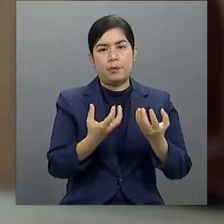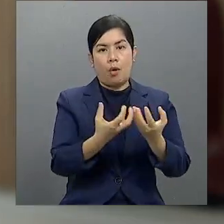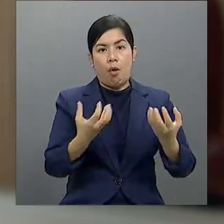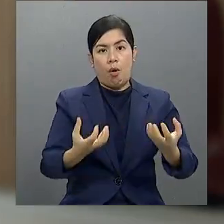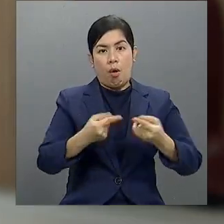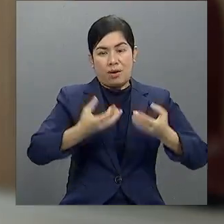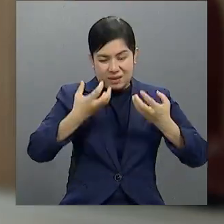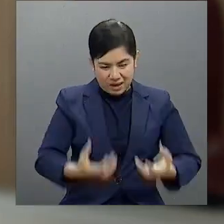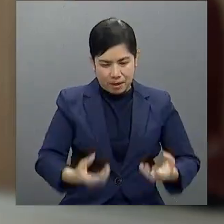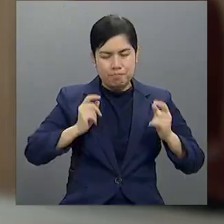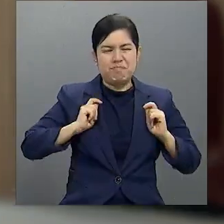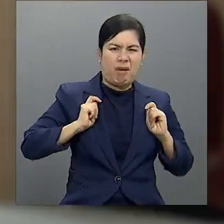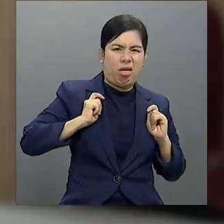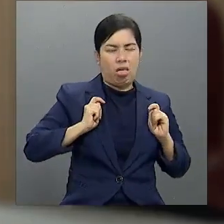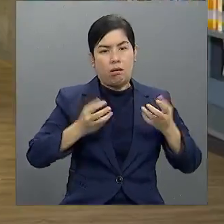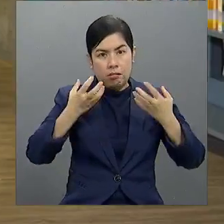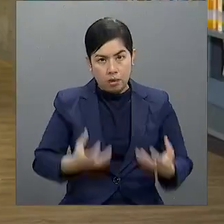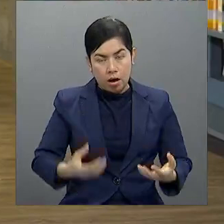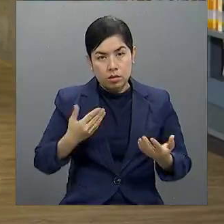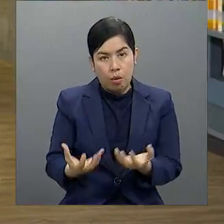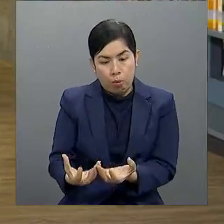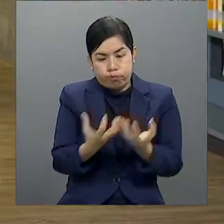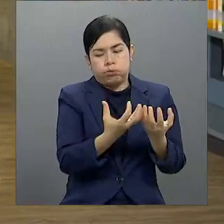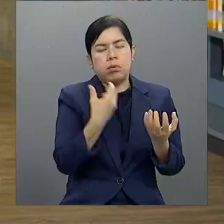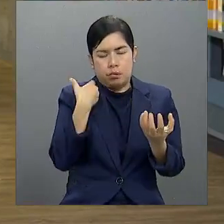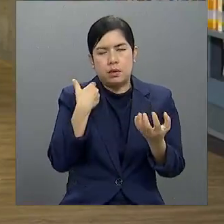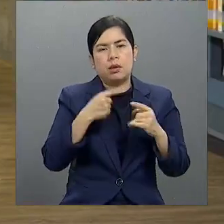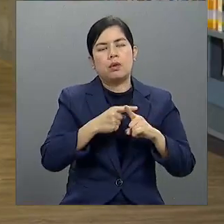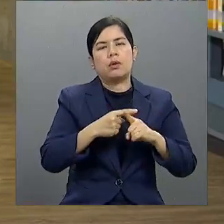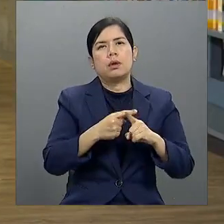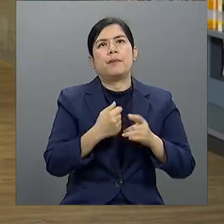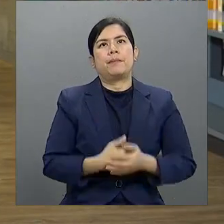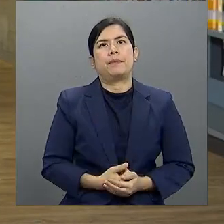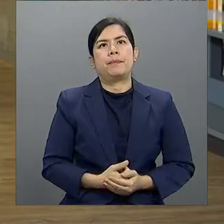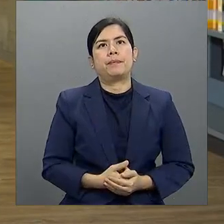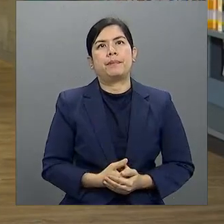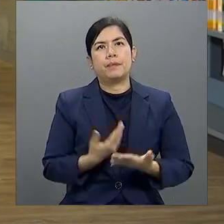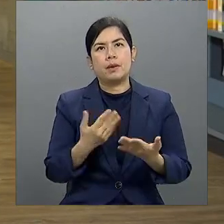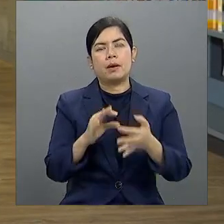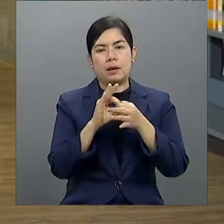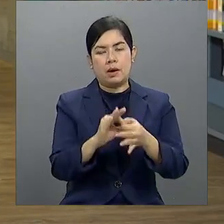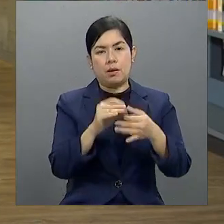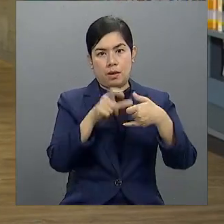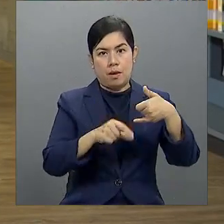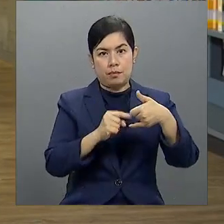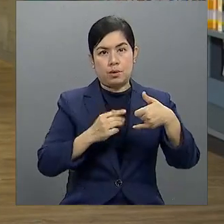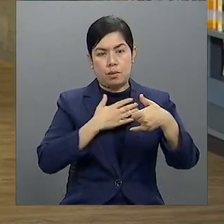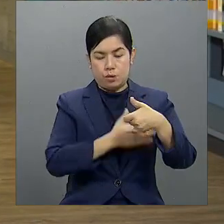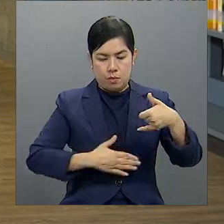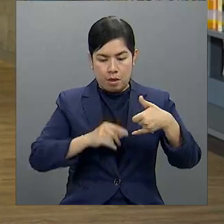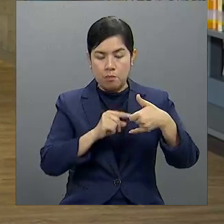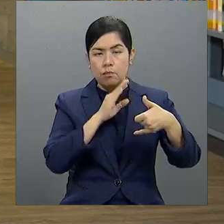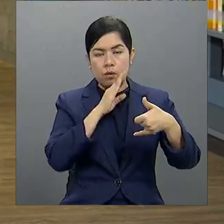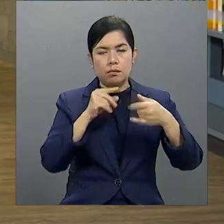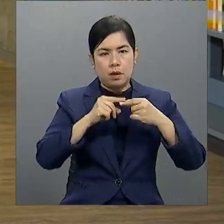หนักไปก็มีอาการปวดได้อันนี้คือปัจจัยเชิงกลก็ปัจจัยที่2นะคะคือปัจจัยทางร่างกายเช่นคนที่มีภาวะขาดสารอาหารบางอย่างเช่นขาดวิตามิ